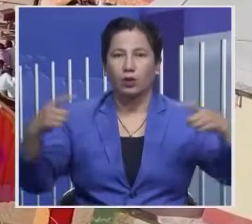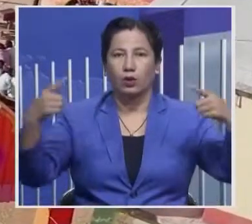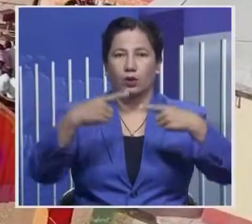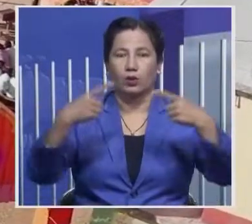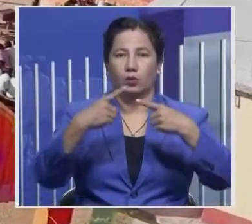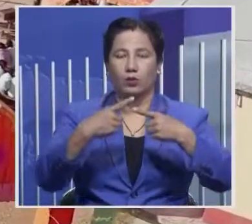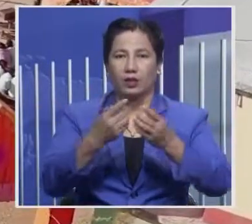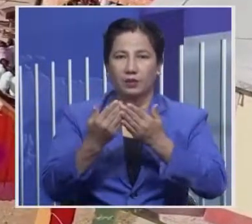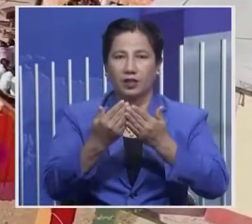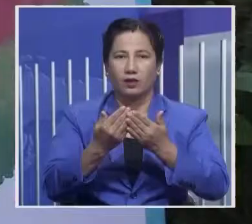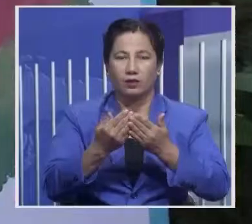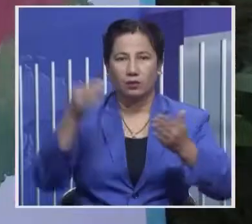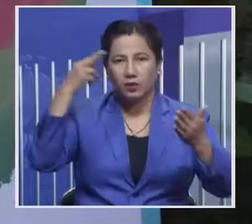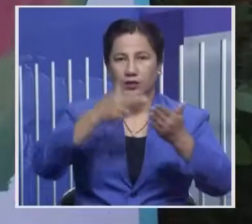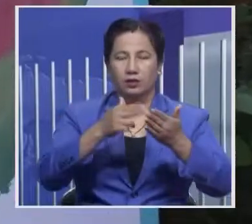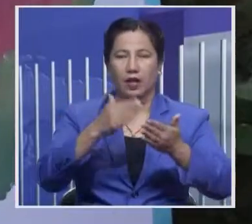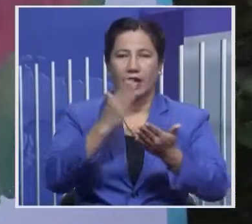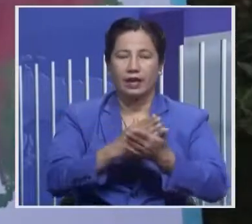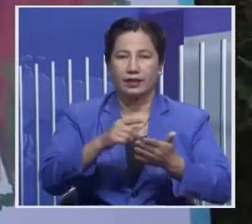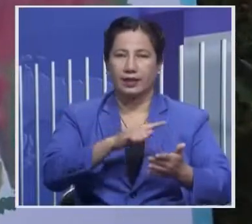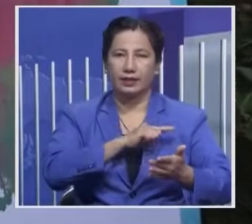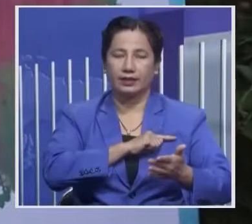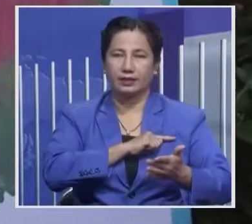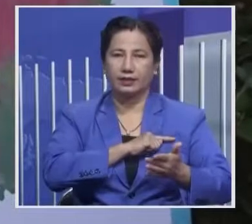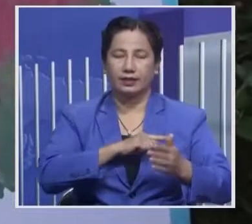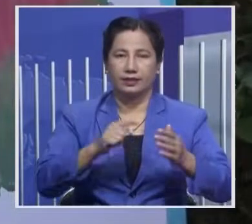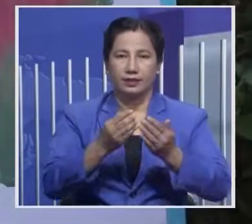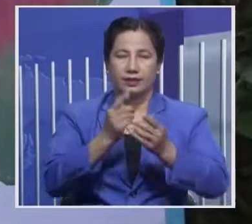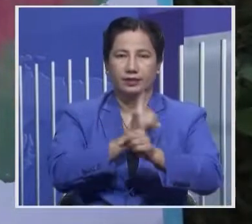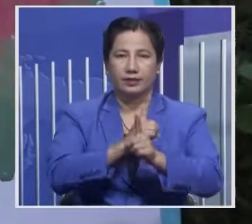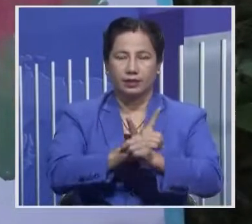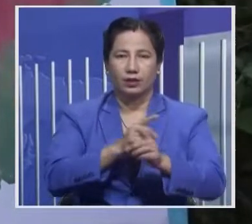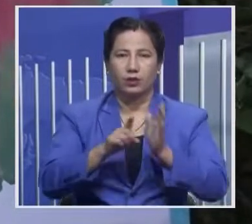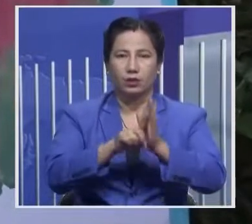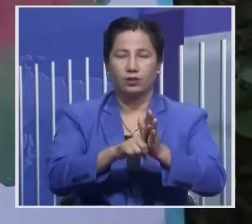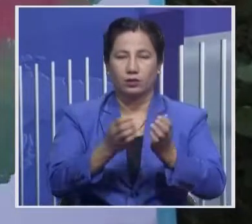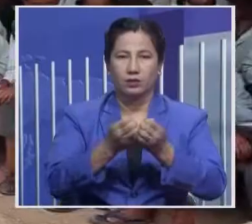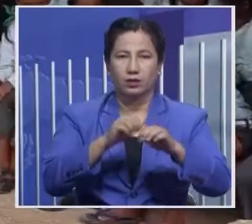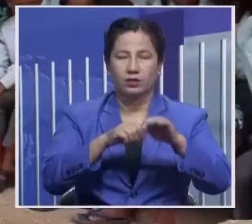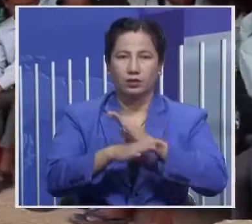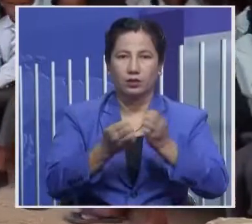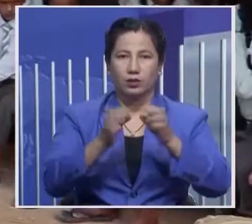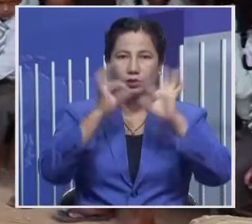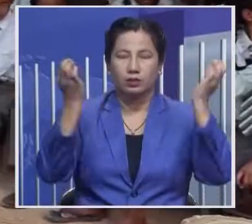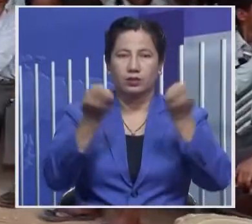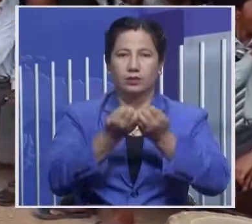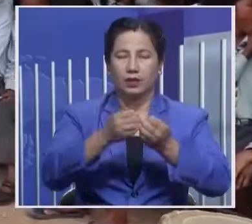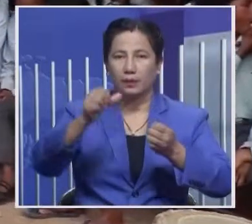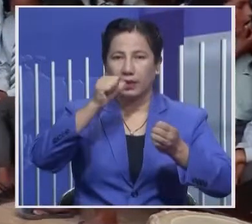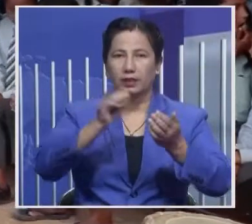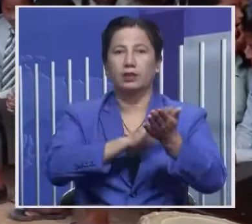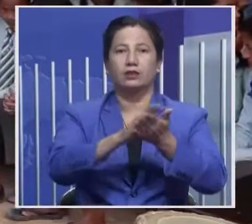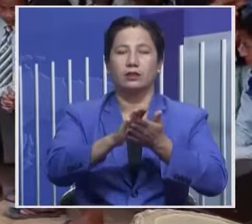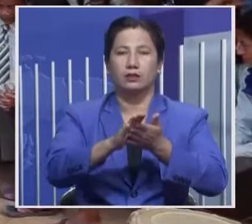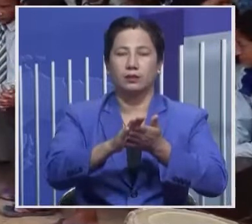विद्यालयका रूपमा चिनिन्छ, अधिकांश निजी शिक्षकहरू भर्ना गरी पढाइ सञ्चालन गरिरहेको यो सामुदायिक विद्यालय खानेपानी र